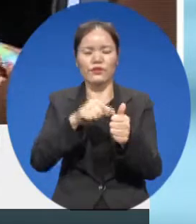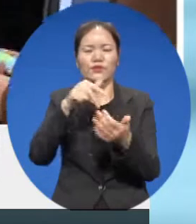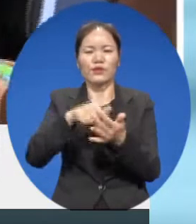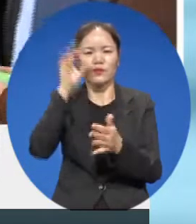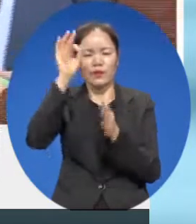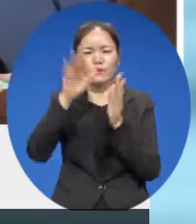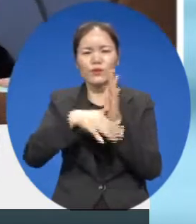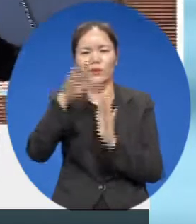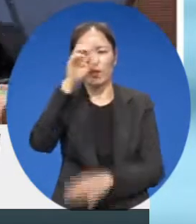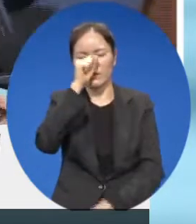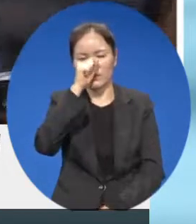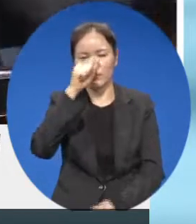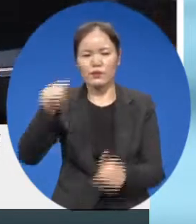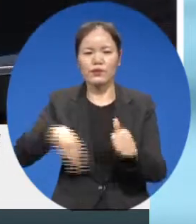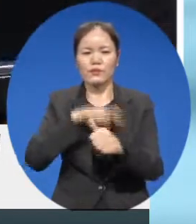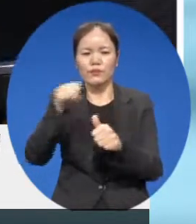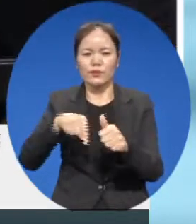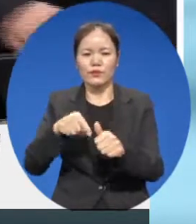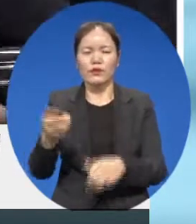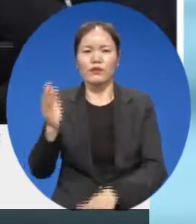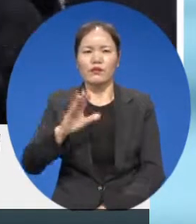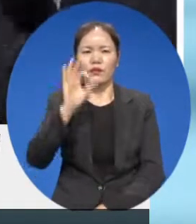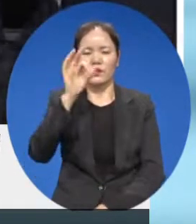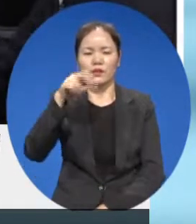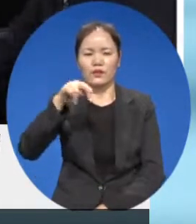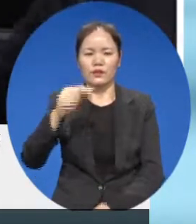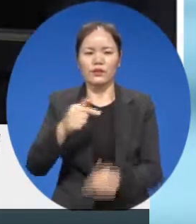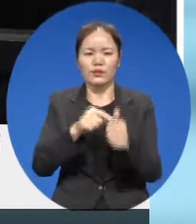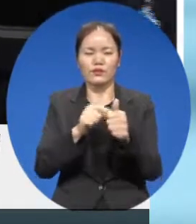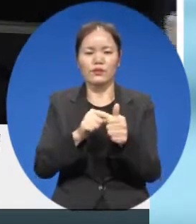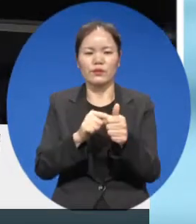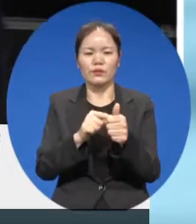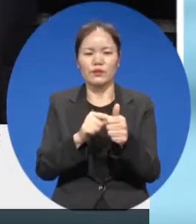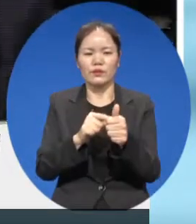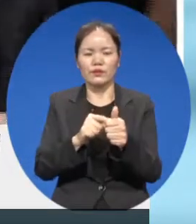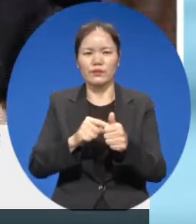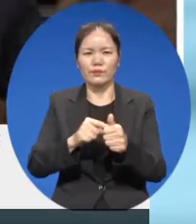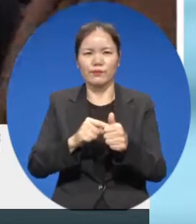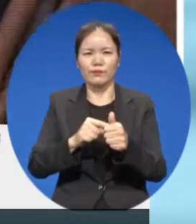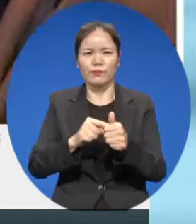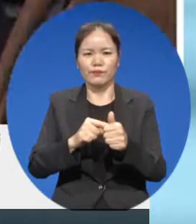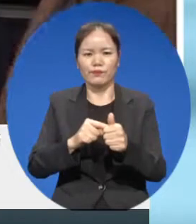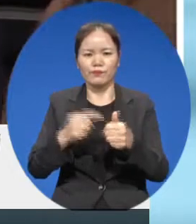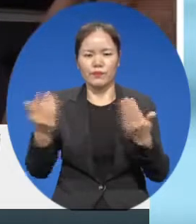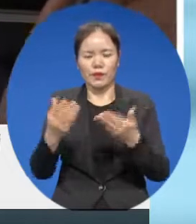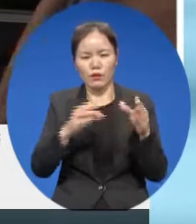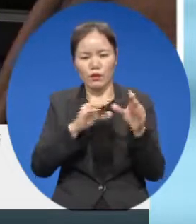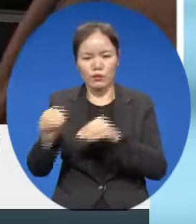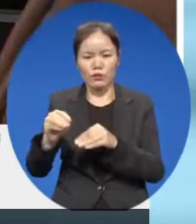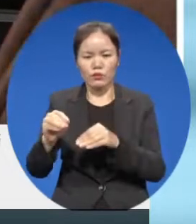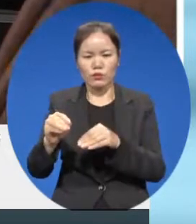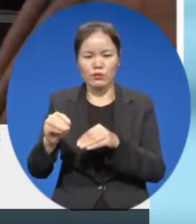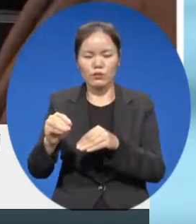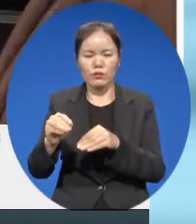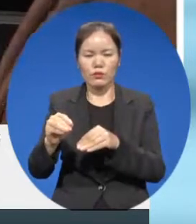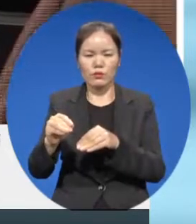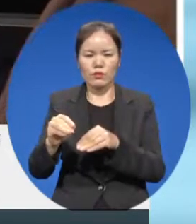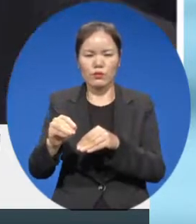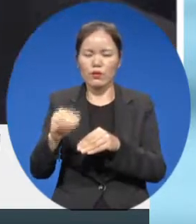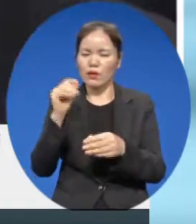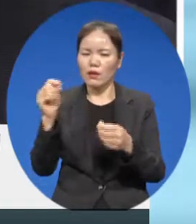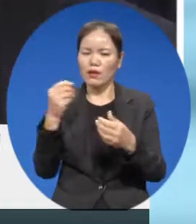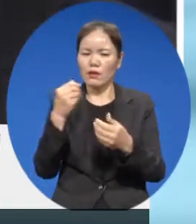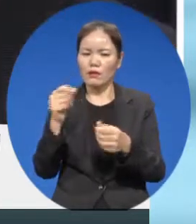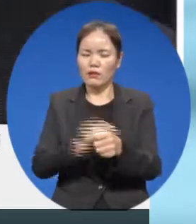분위기 형성 가능해 졌다고 보여주고요 예 문 총장이 출근을 게 정문으로 한 경우가 아주 이례적인 이다 평상시에는 정무를 하지 않고요 그냥